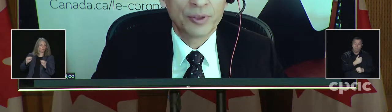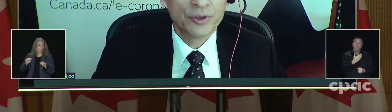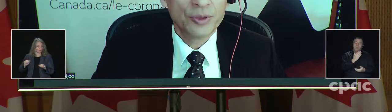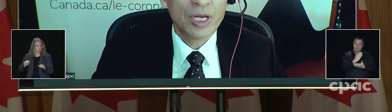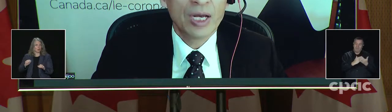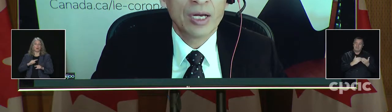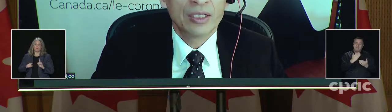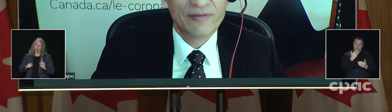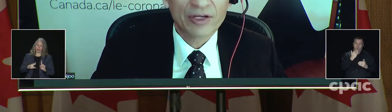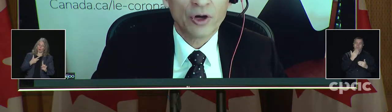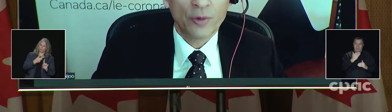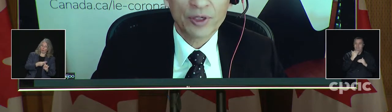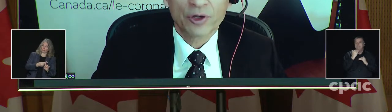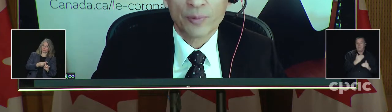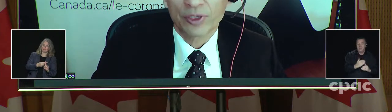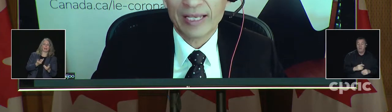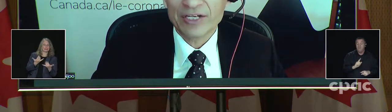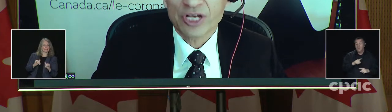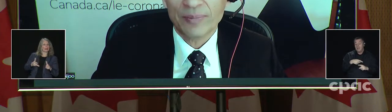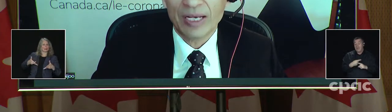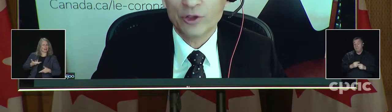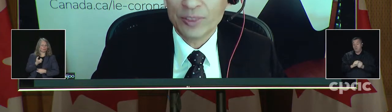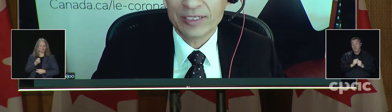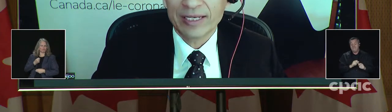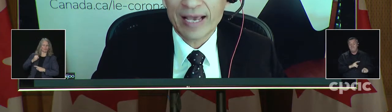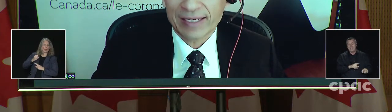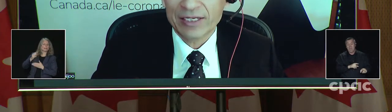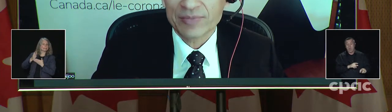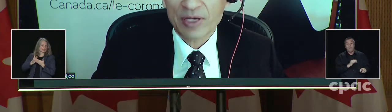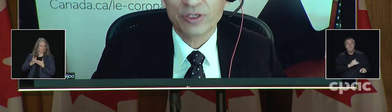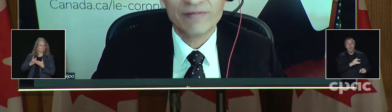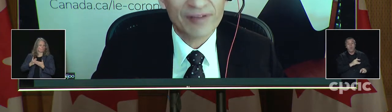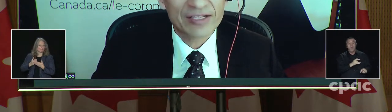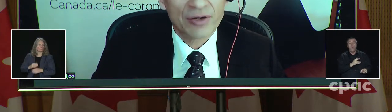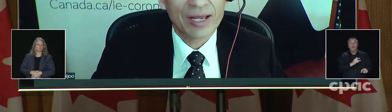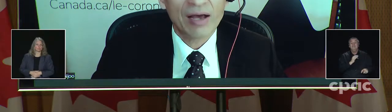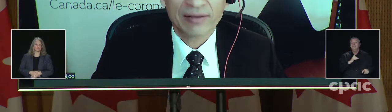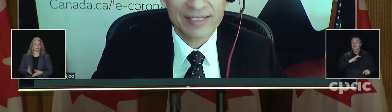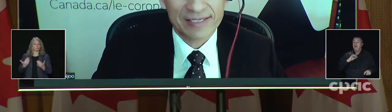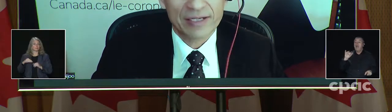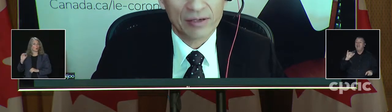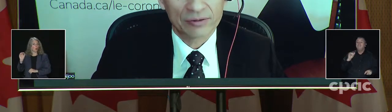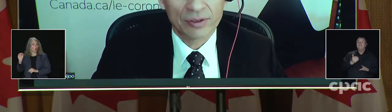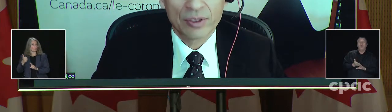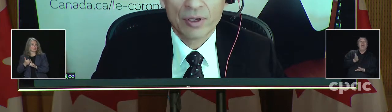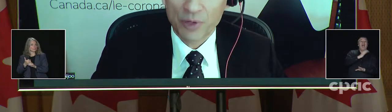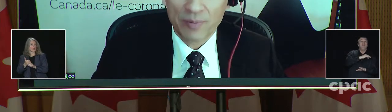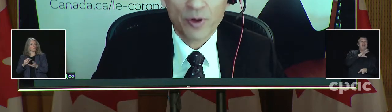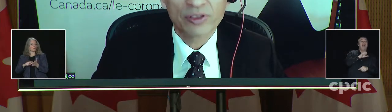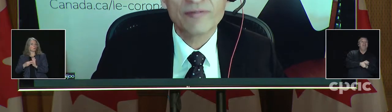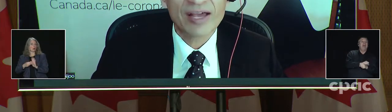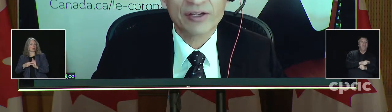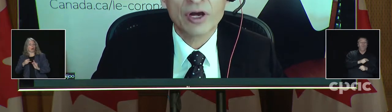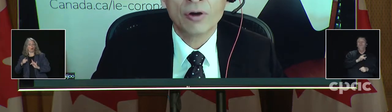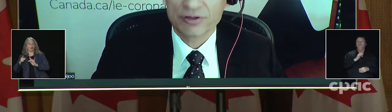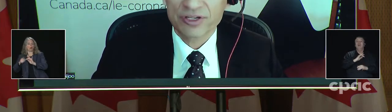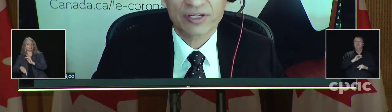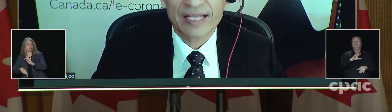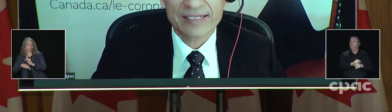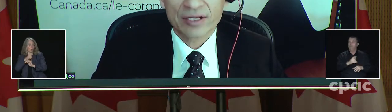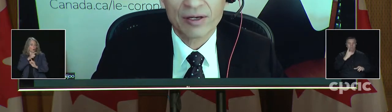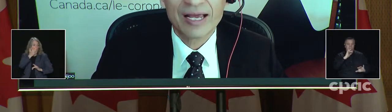De plus, le variant Omicron pourrait échapper à l'immunité acquise par une infection antécédente. Peu importe le variant